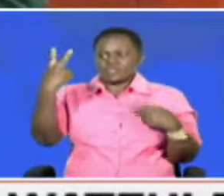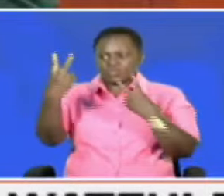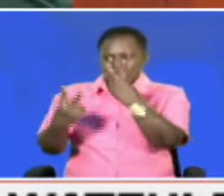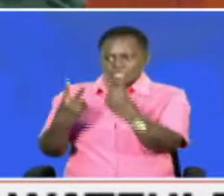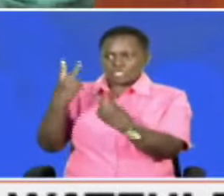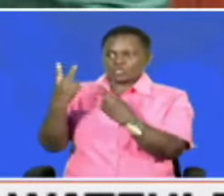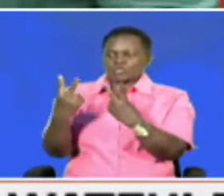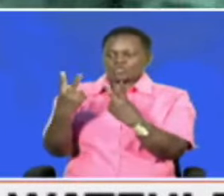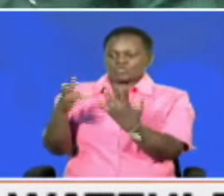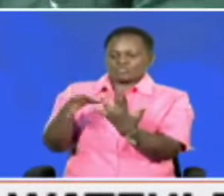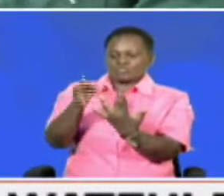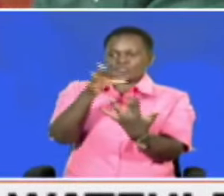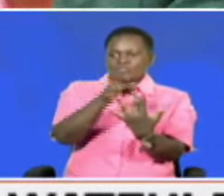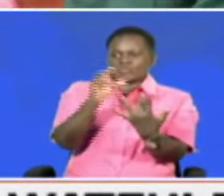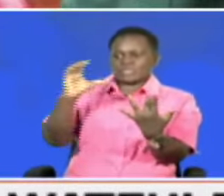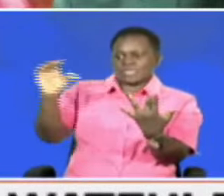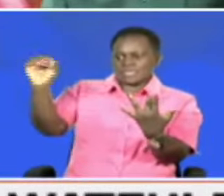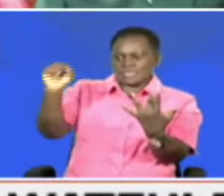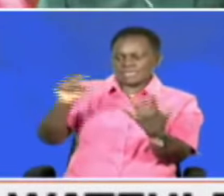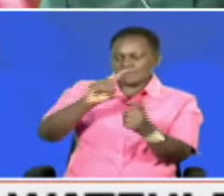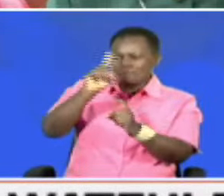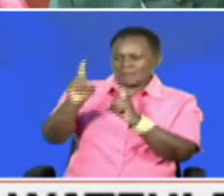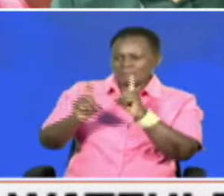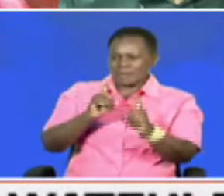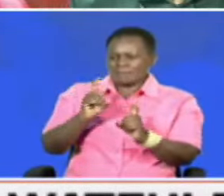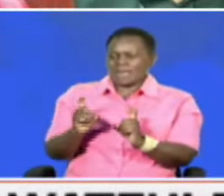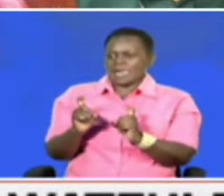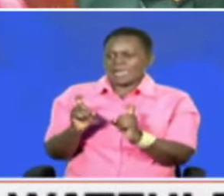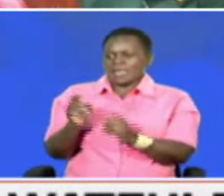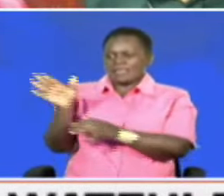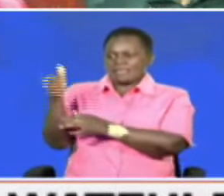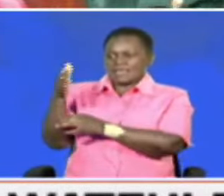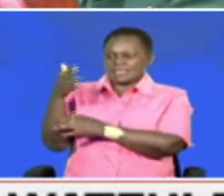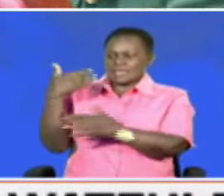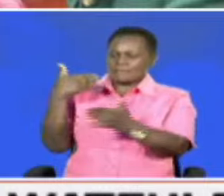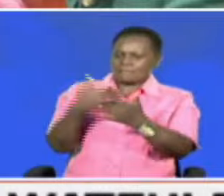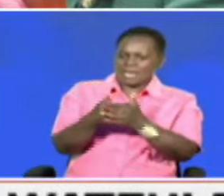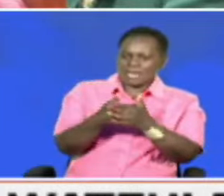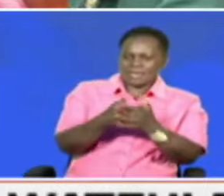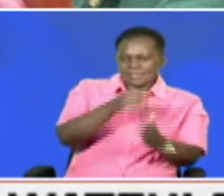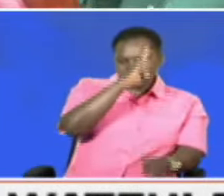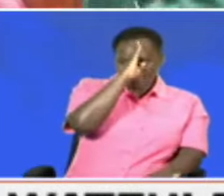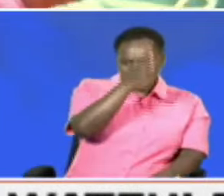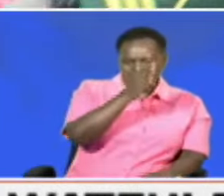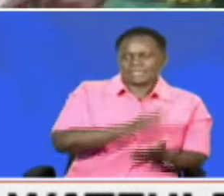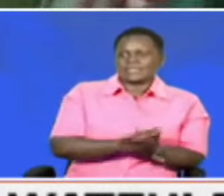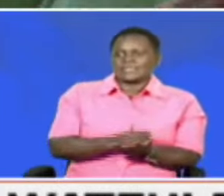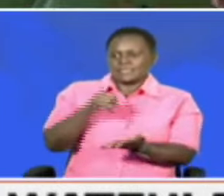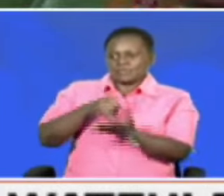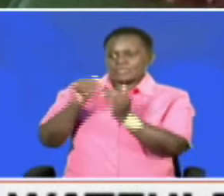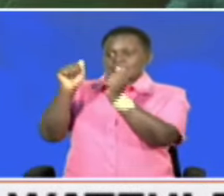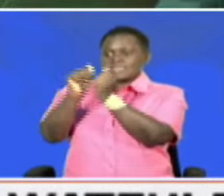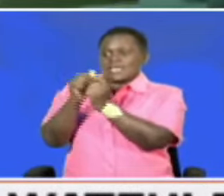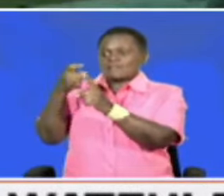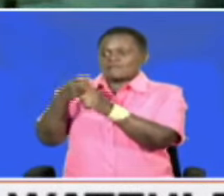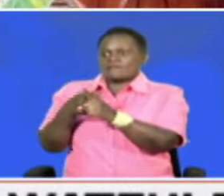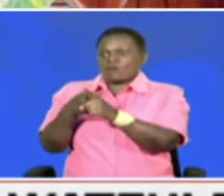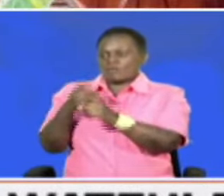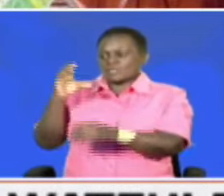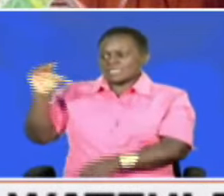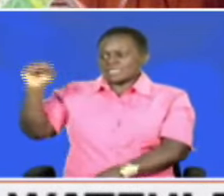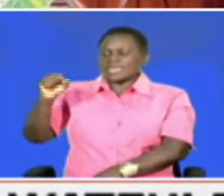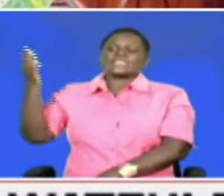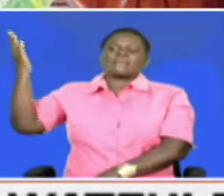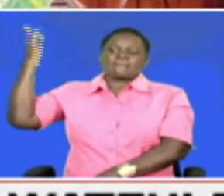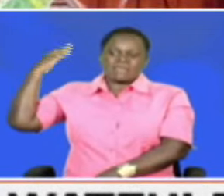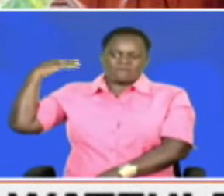22 walioteuliwa kuwa mawaziri watapigwa msasa kuanzia Alhamisi hadi Jumapili, wakiwemo 10 kutoka baraza la mawaziri